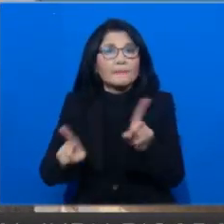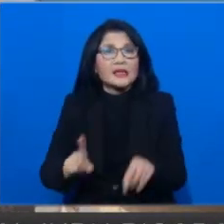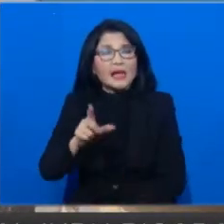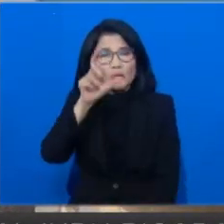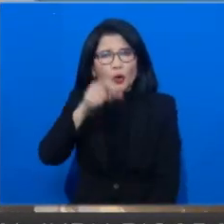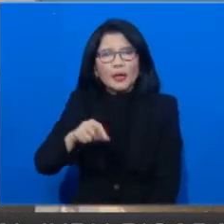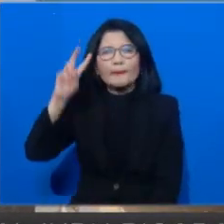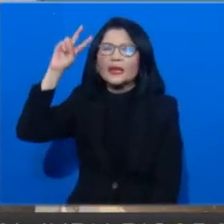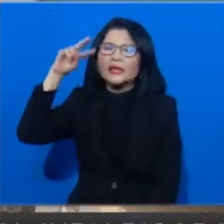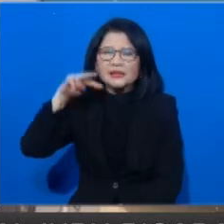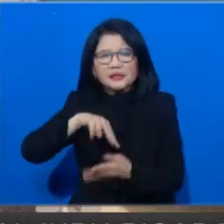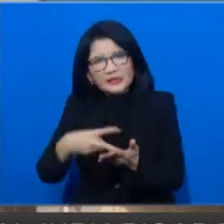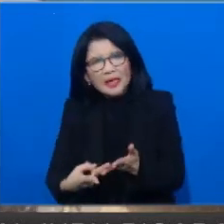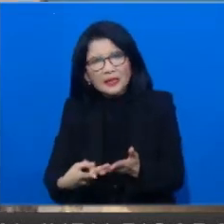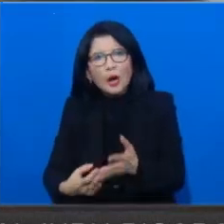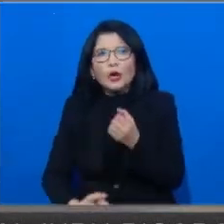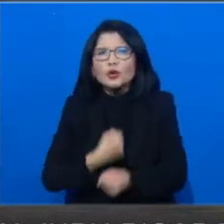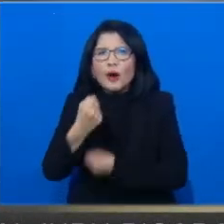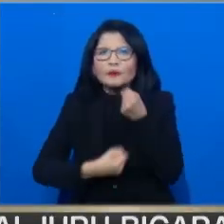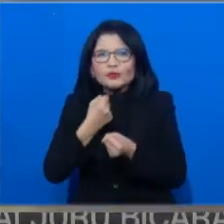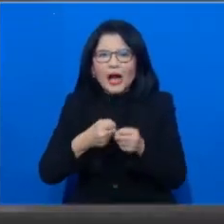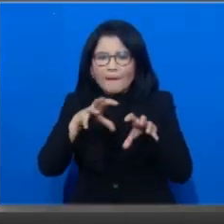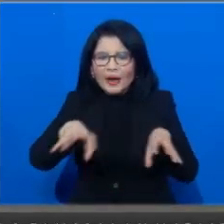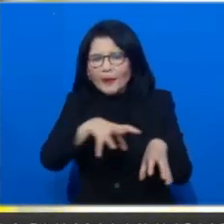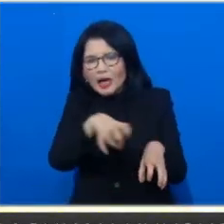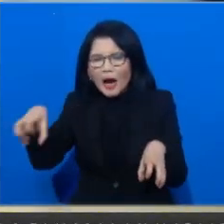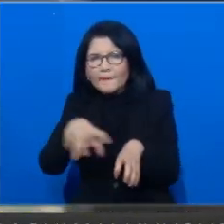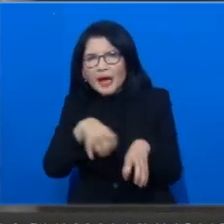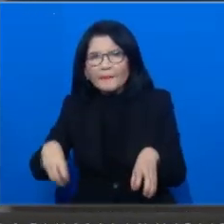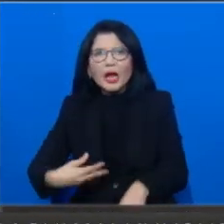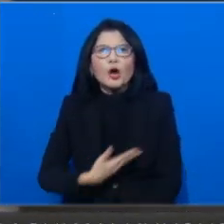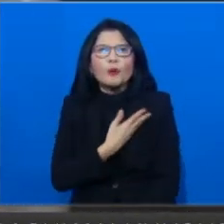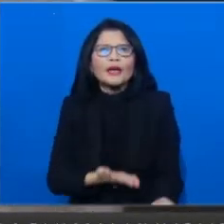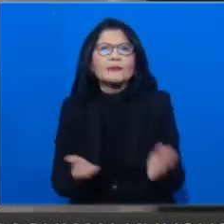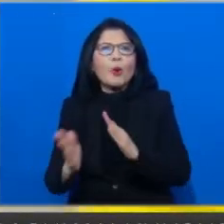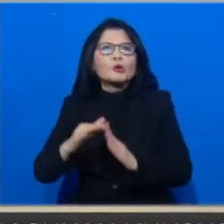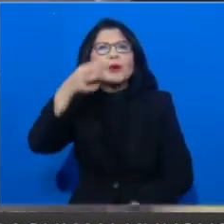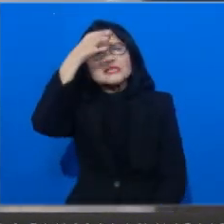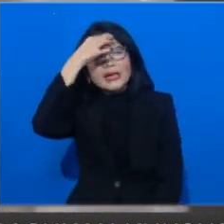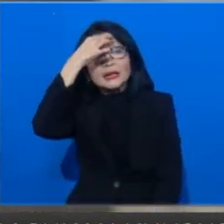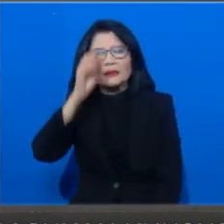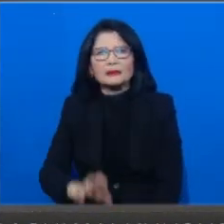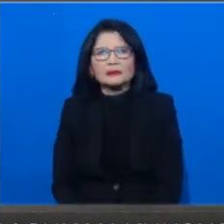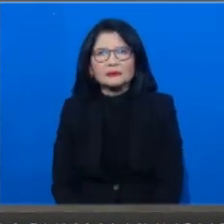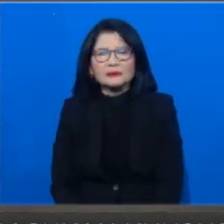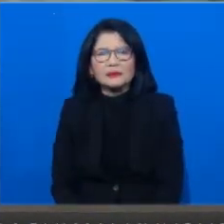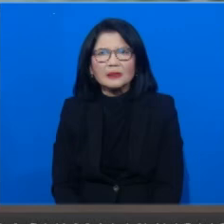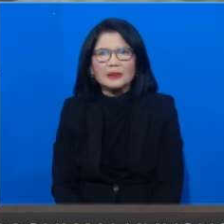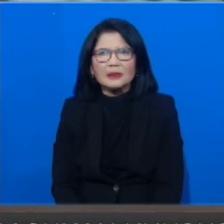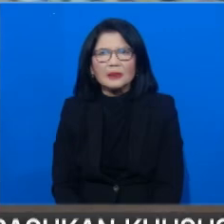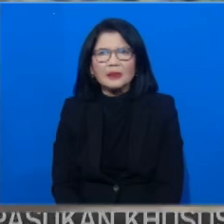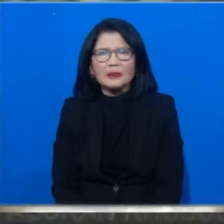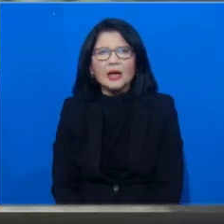warga pingsan saat berusaha menyelamatkan barang dari lantai 2. Korban sudah dilarikan ke rumah sakit. Menurut warga, saat kejadian